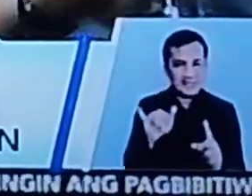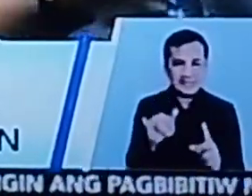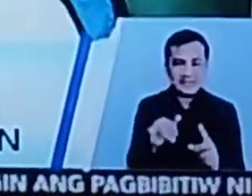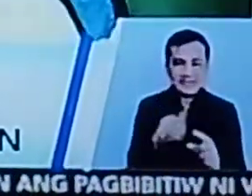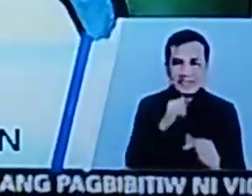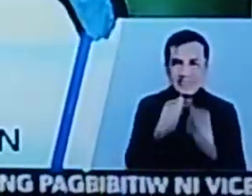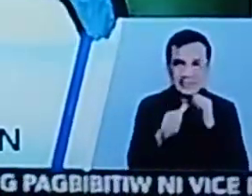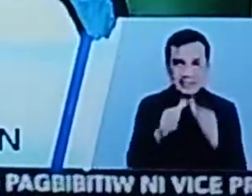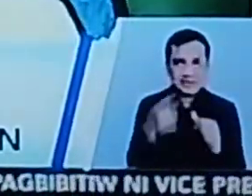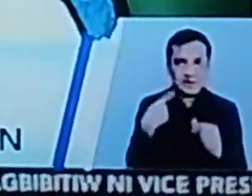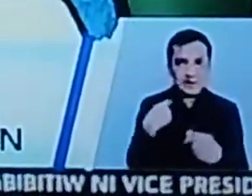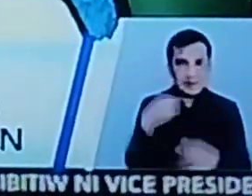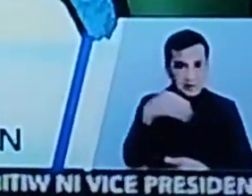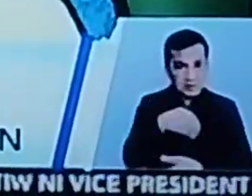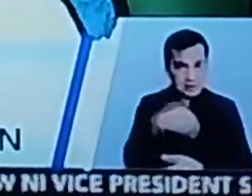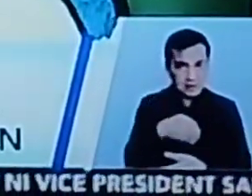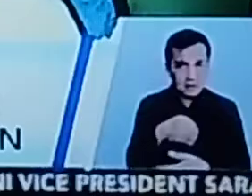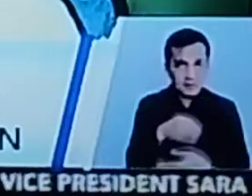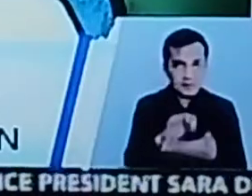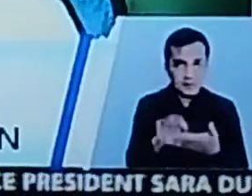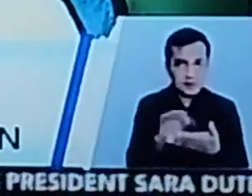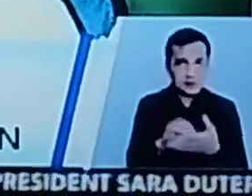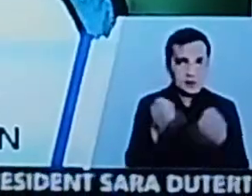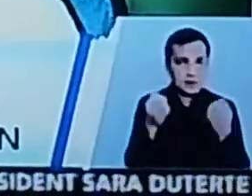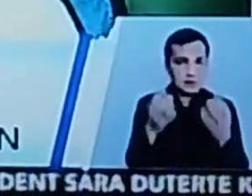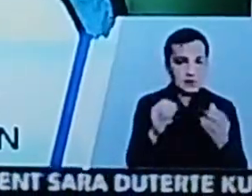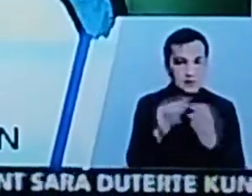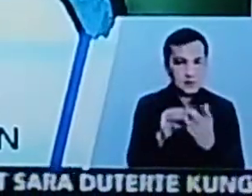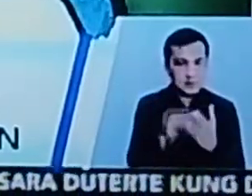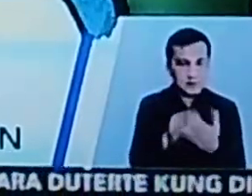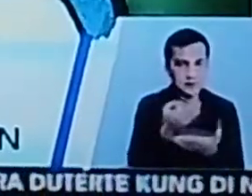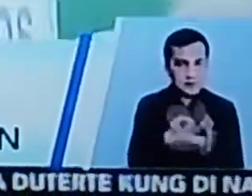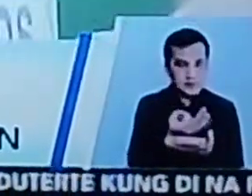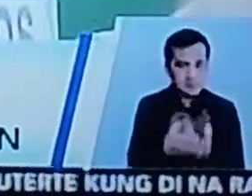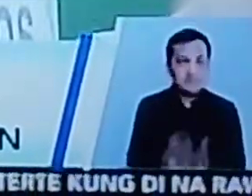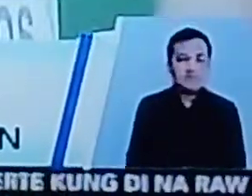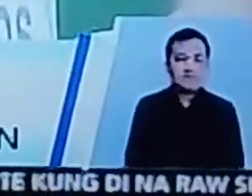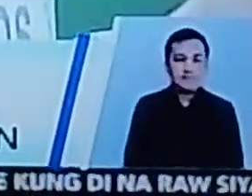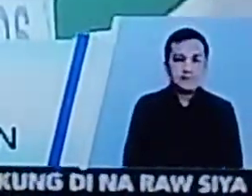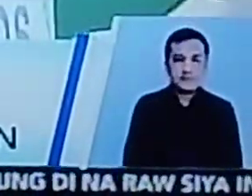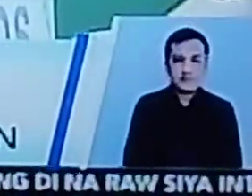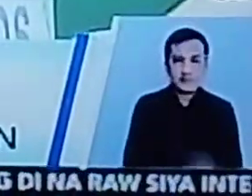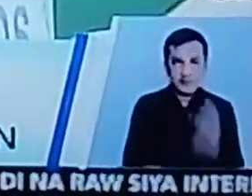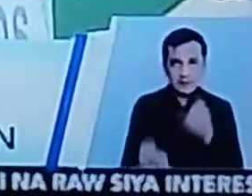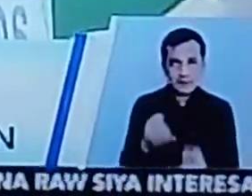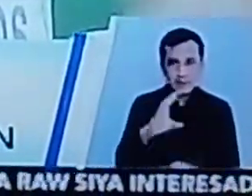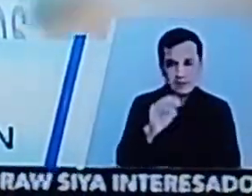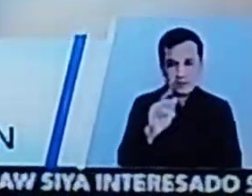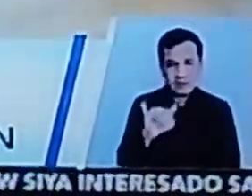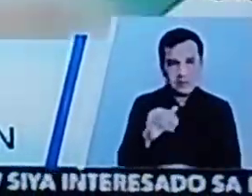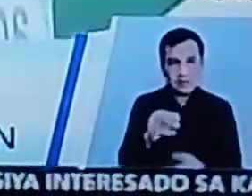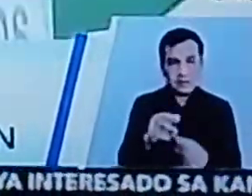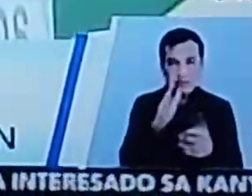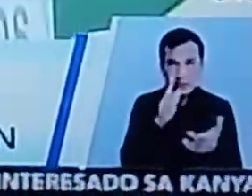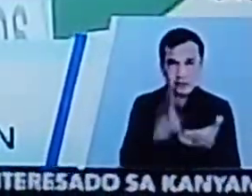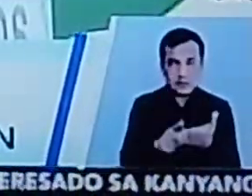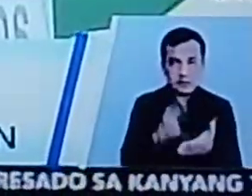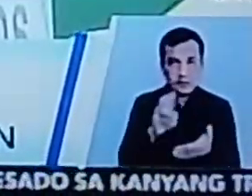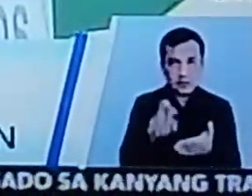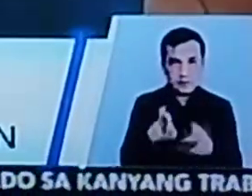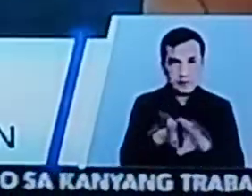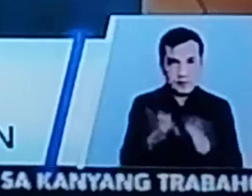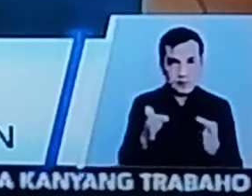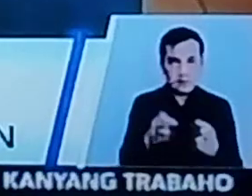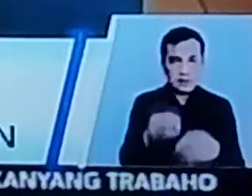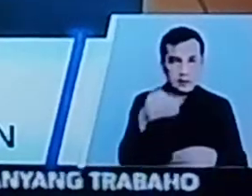mga bank account na may daan-daang milyong pisong laman. Sa huli po, merma si Kalugay sa waiver para mabuksan ang kanyang mga bank